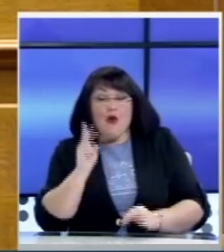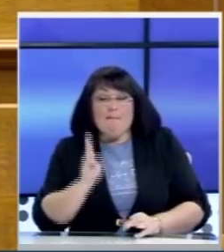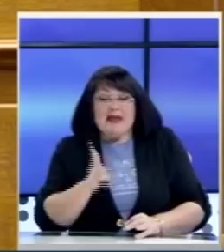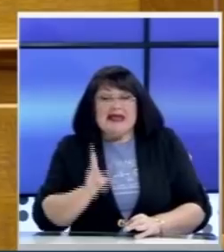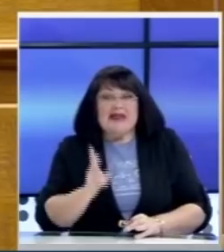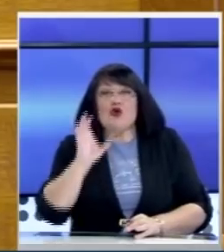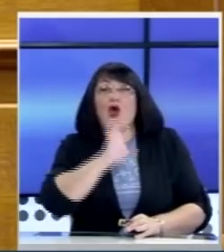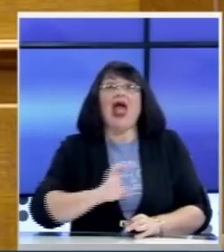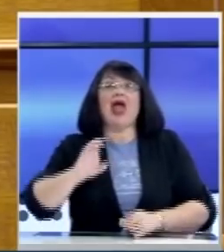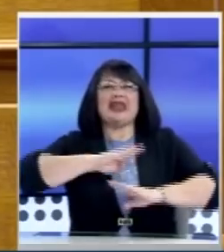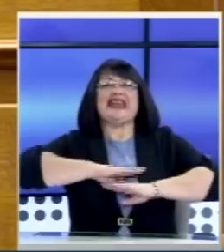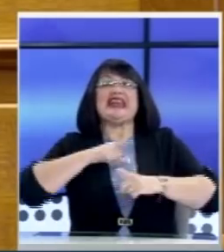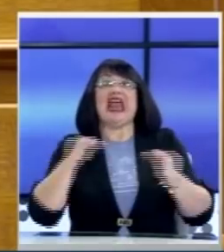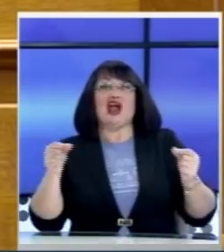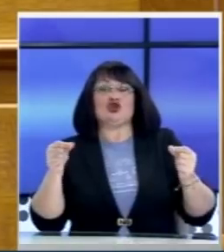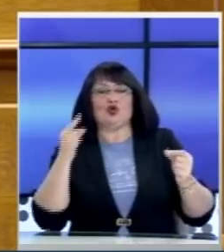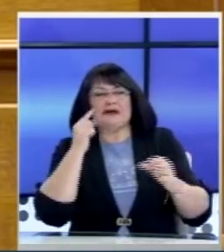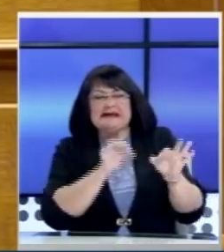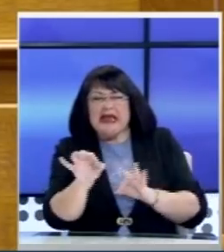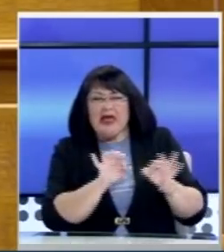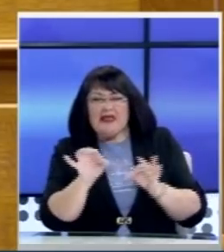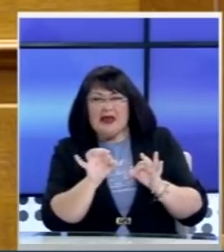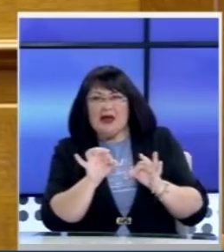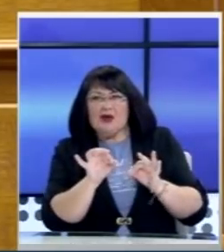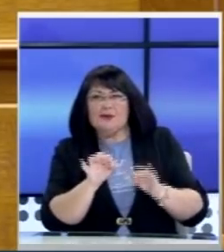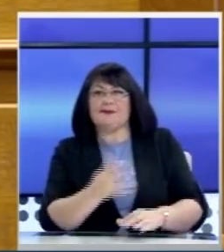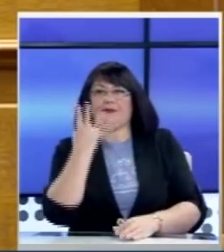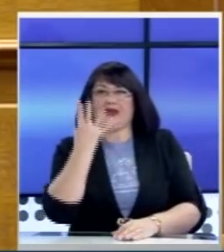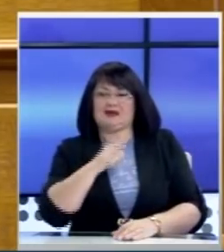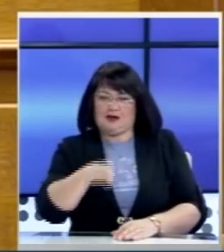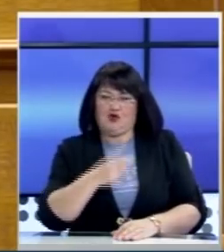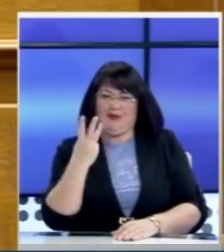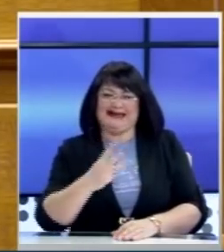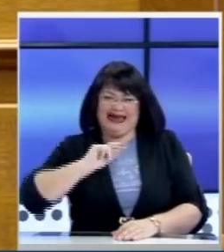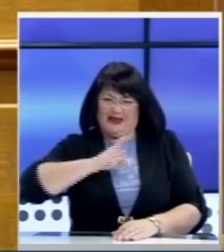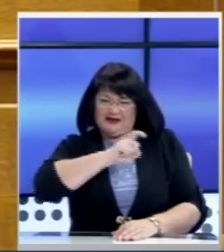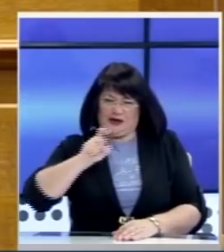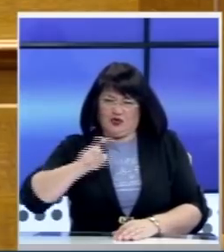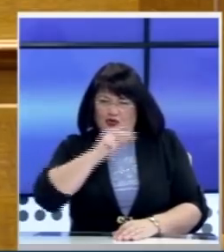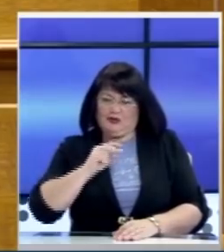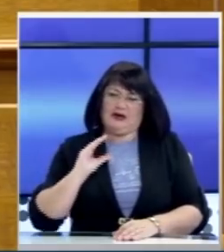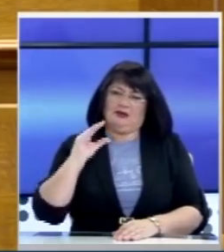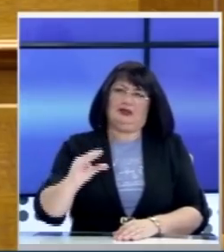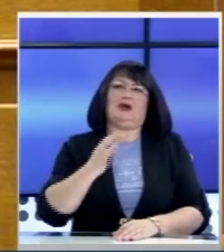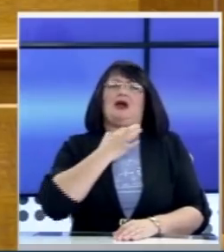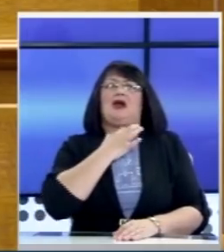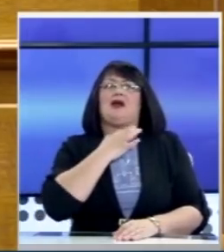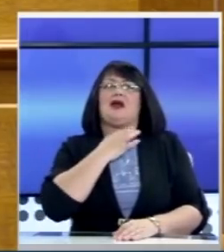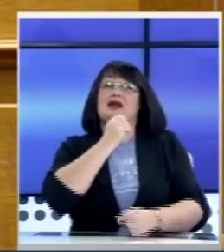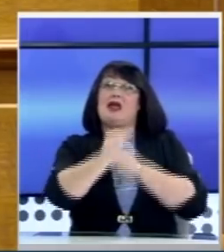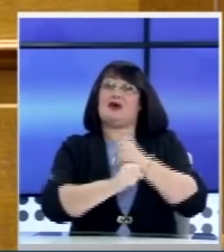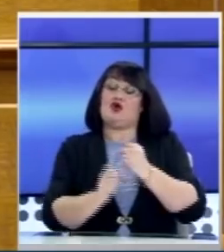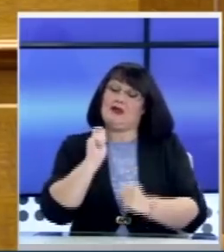των ευρωατλαντικών συμμάχων σας. 4,3 δισεκατομμύρια δίνεται για τις ανάγκες του ΝΑΤΟ κάθε